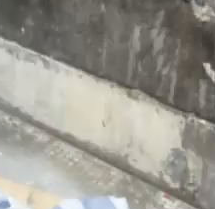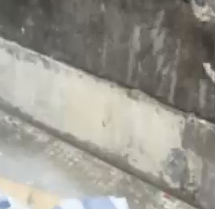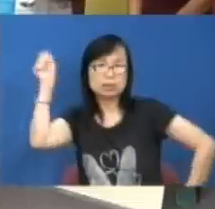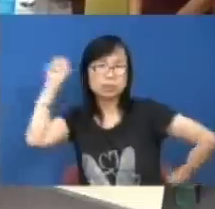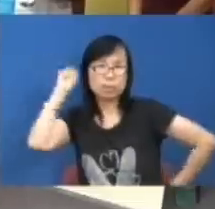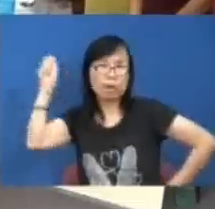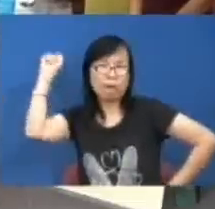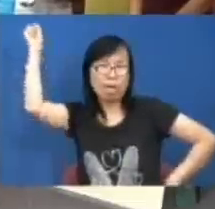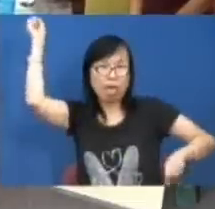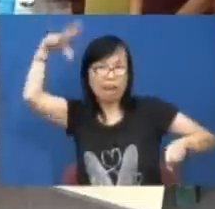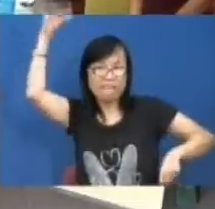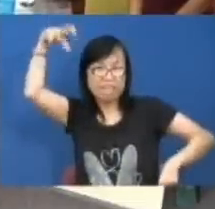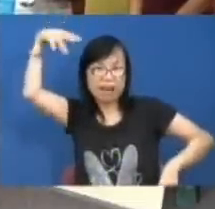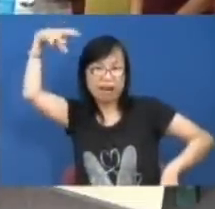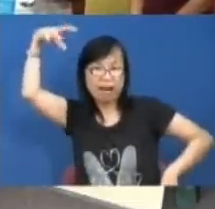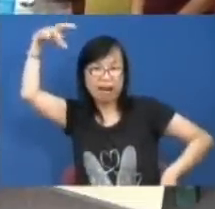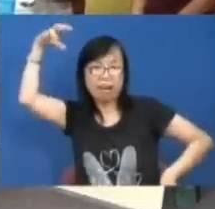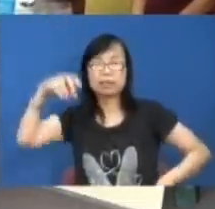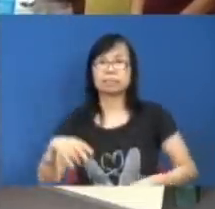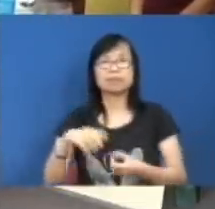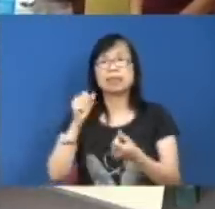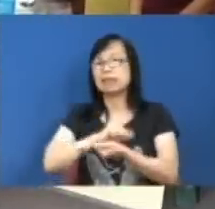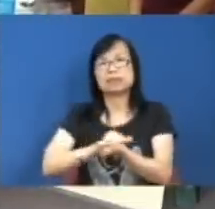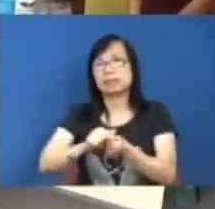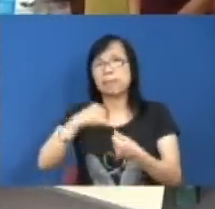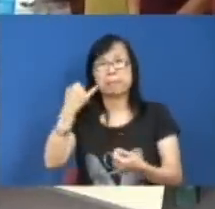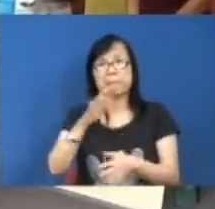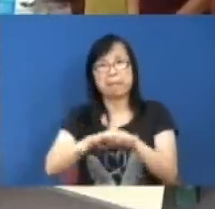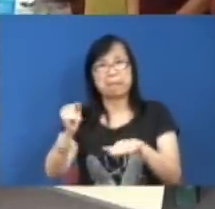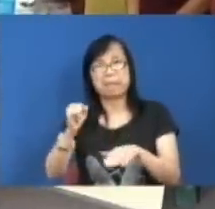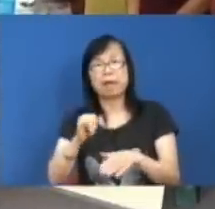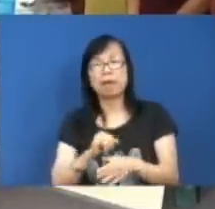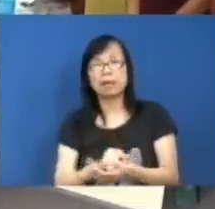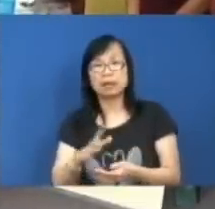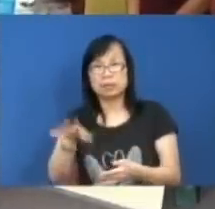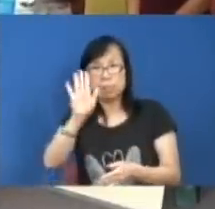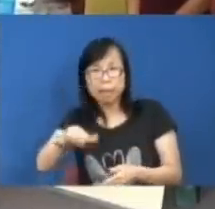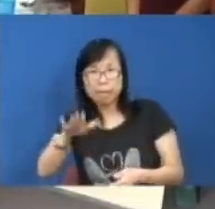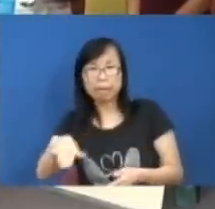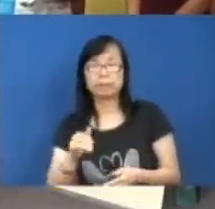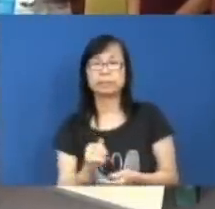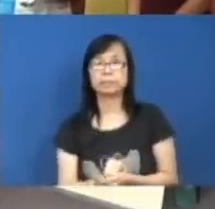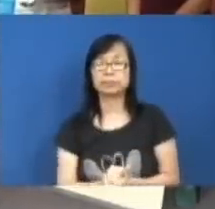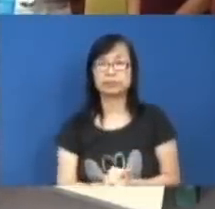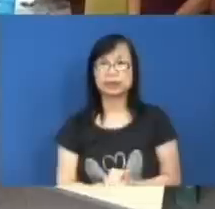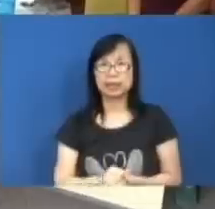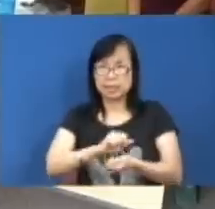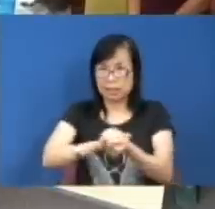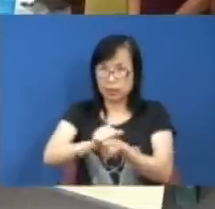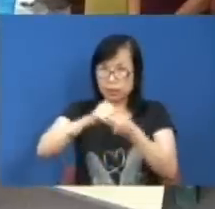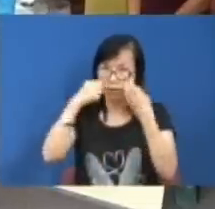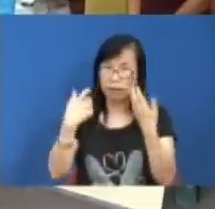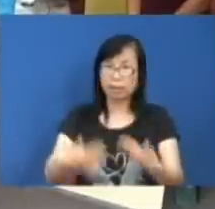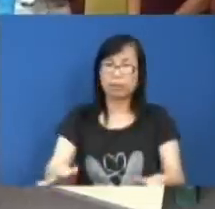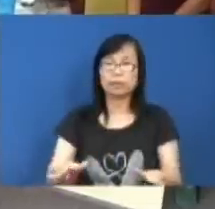完花灑就啊就已經 洗得唔 乾淨啦。 咁樣咁樣 要慢，要行得慢咁樣。 哦， 咁洗完之後你會